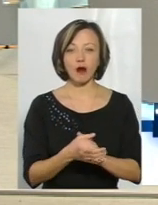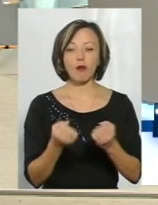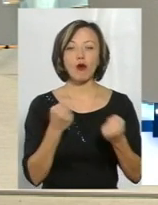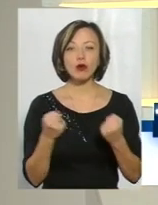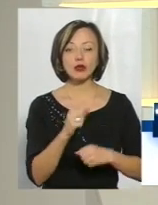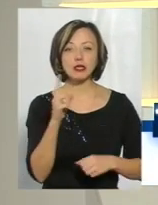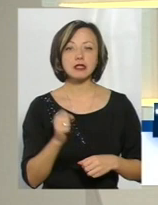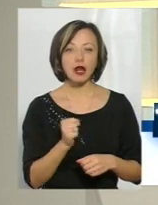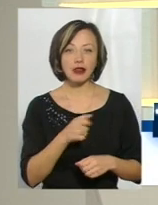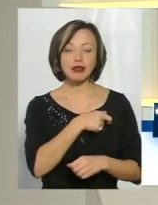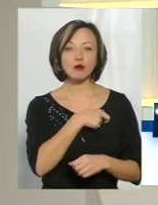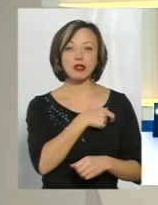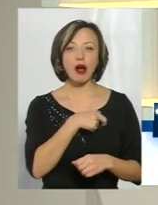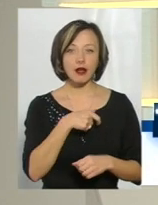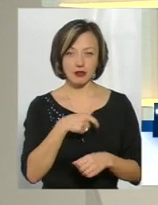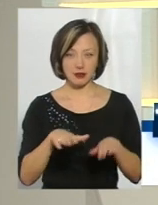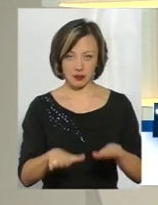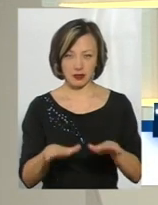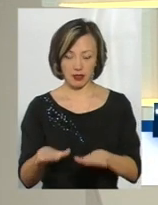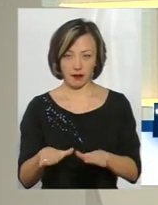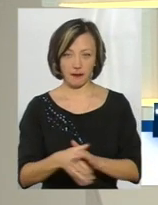за депутатські крісла.